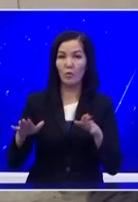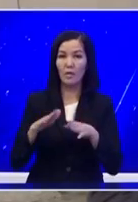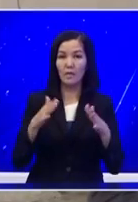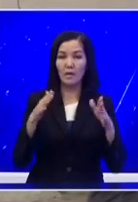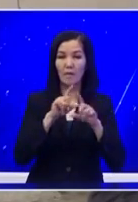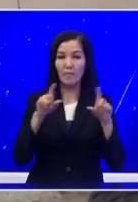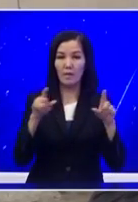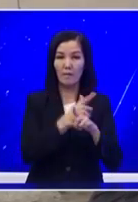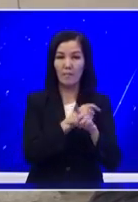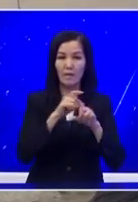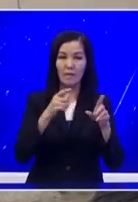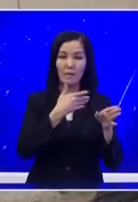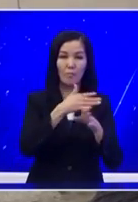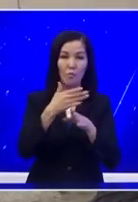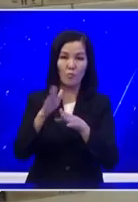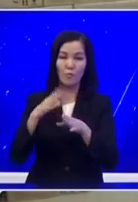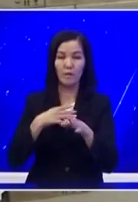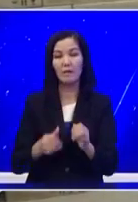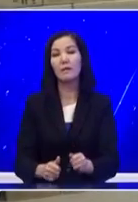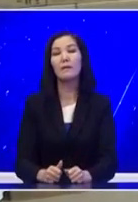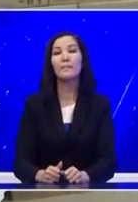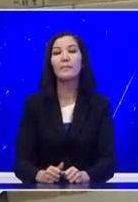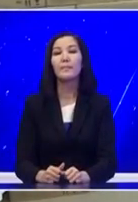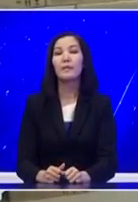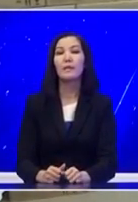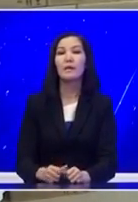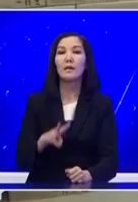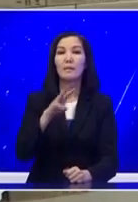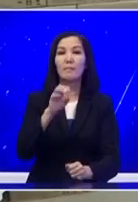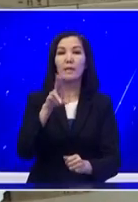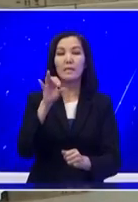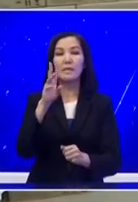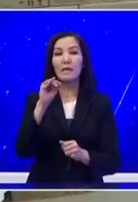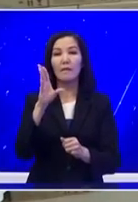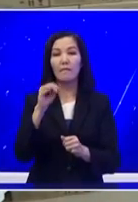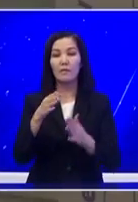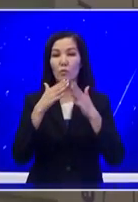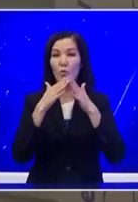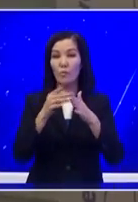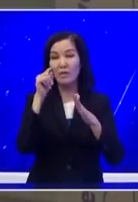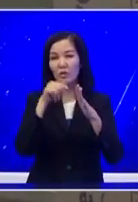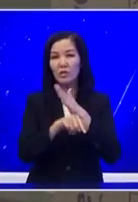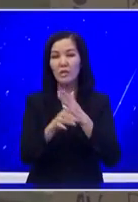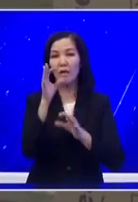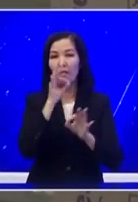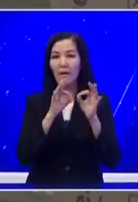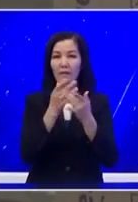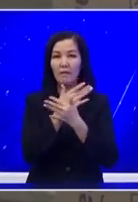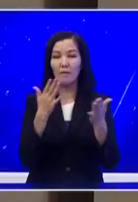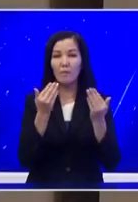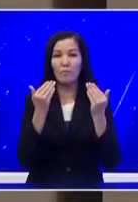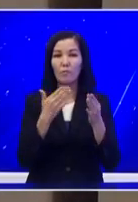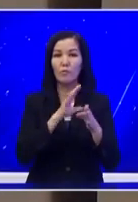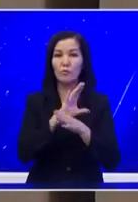мекемелерге, орталық ауруханаларға бөліп берілетін болады. Ал Медсервис Плюс серіктесіне тиесілі мына қоймадағы дәрі-дәрмектер бүгіннен бастап